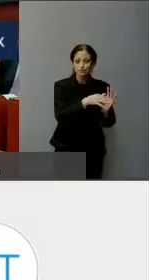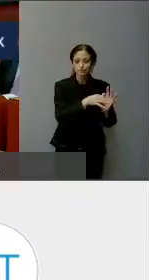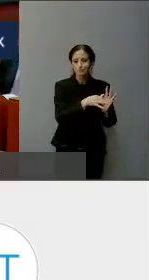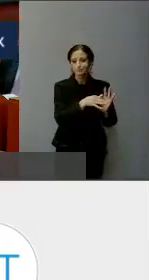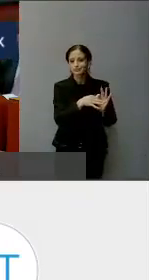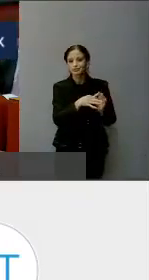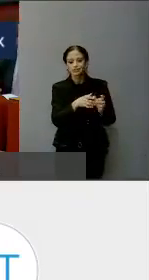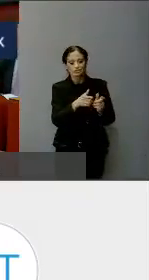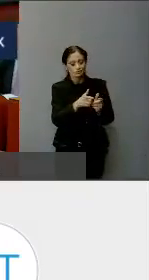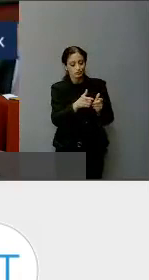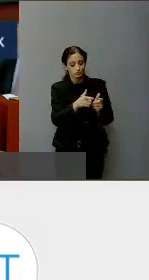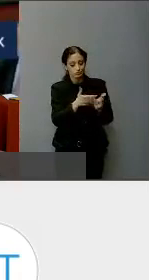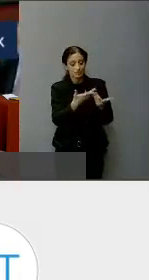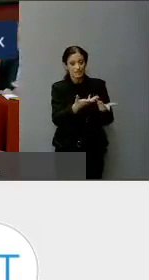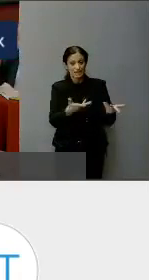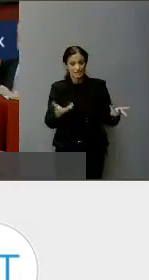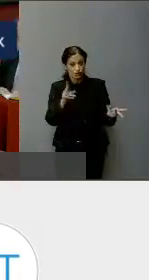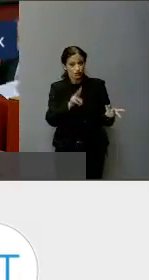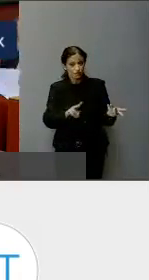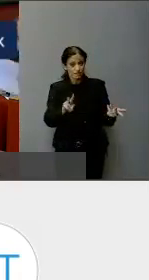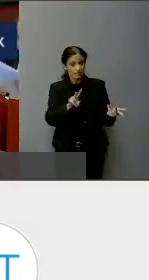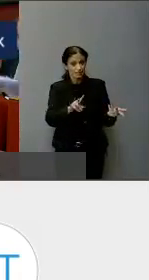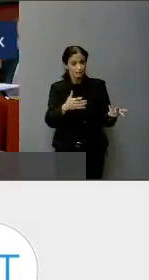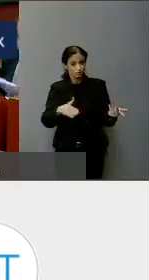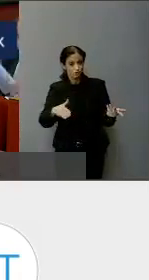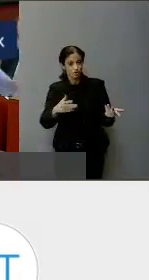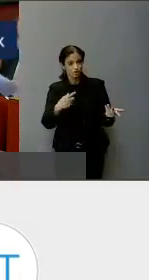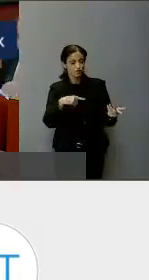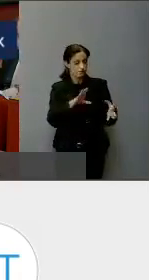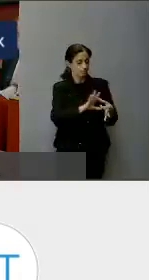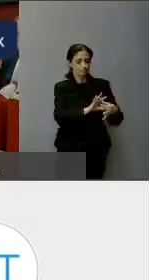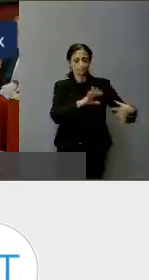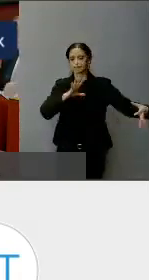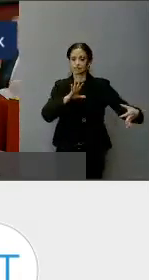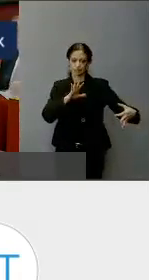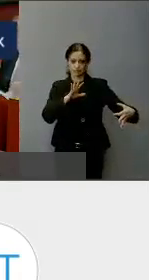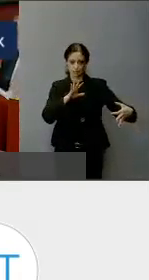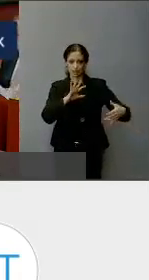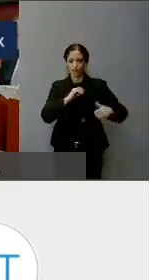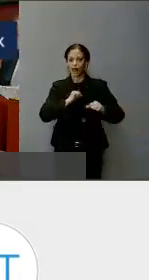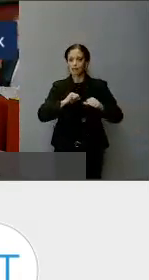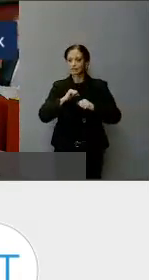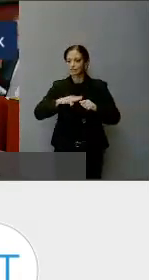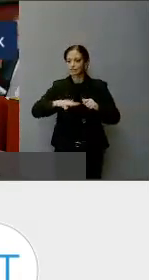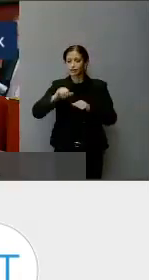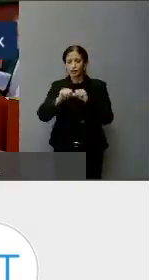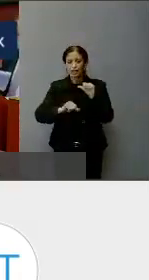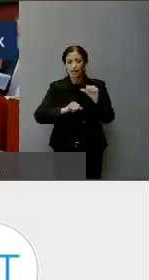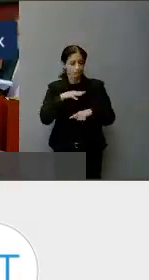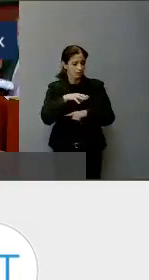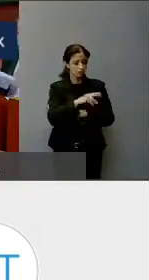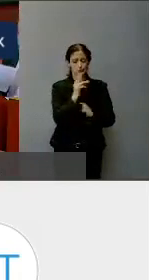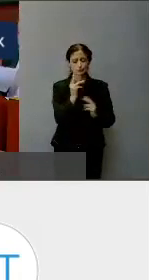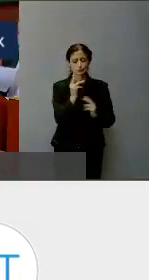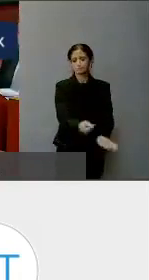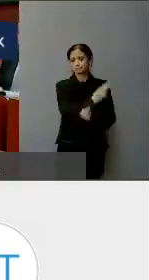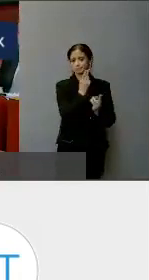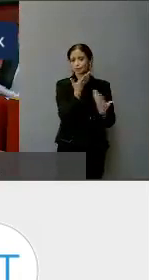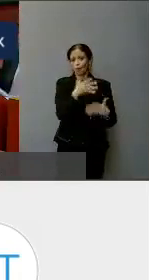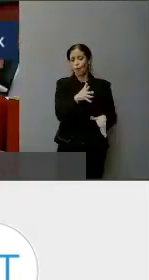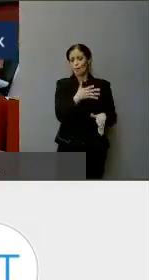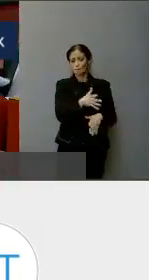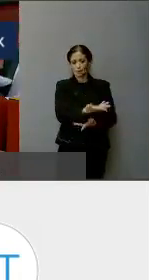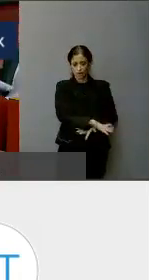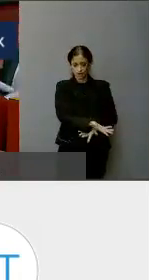nessuno mai più potrà recuperare nemmeno se cambiassimo amministrazione nemmeno se arrivassero maggiori e più